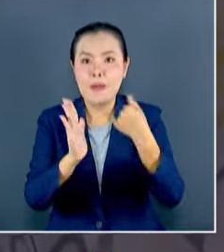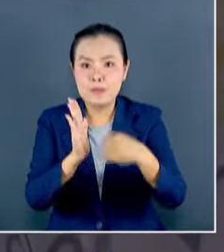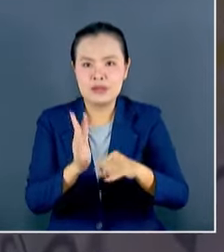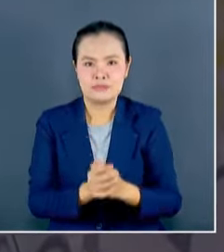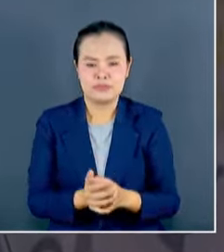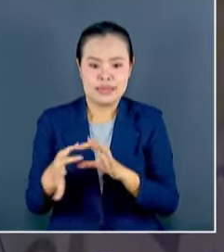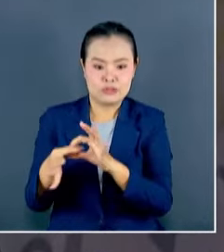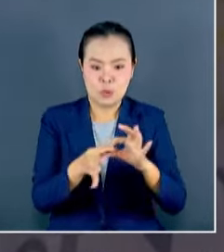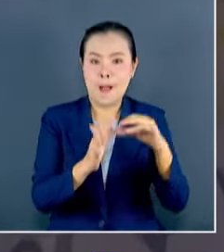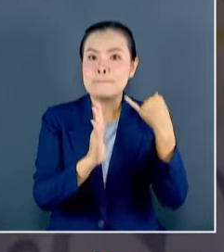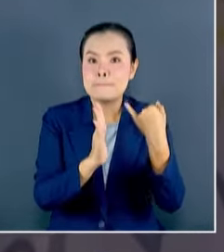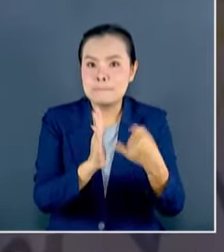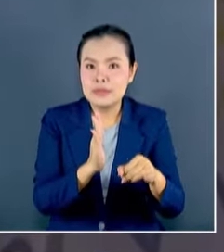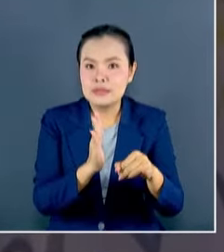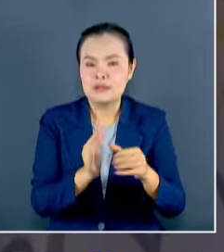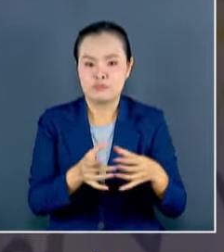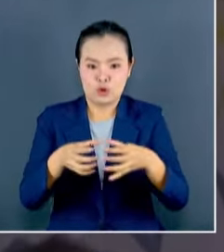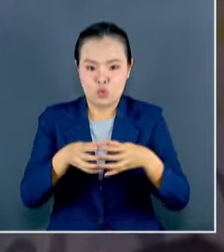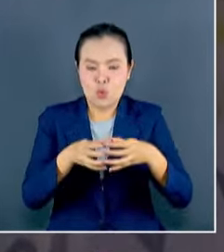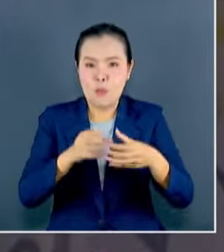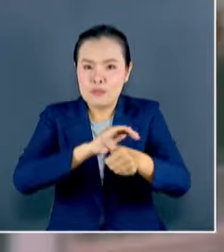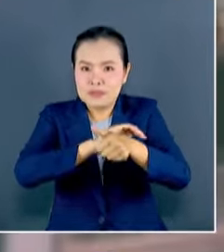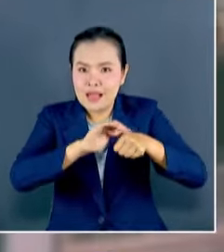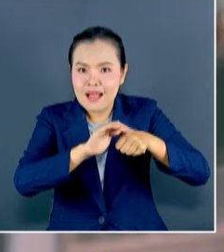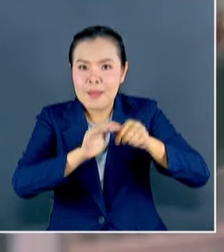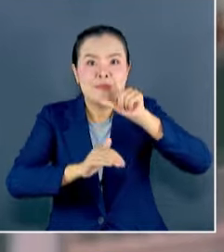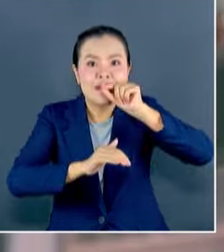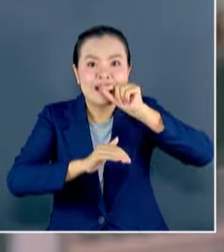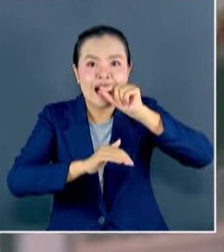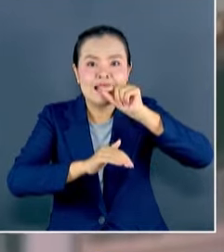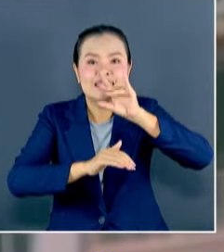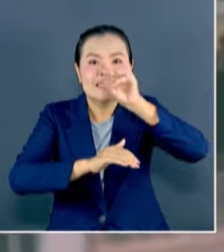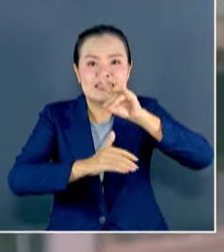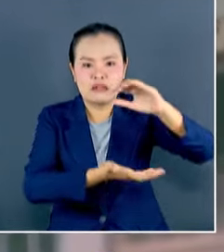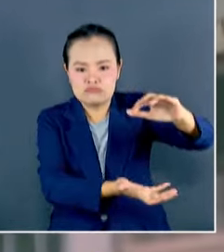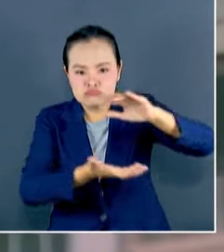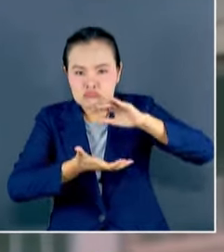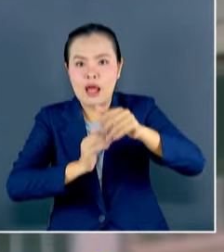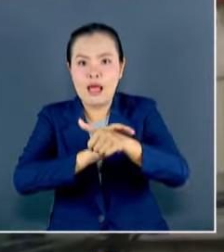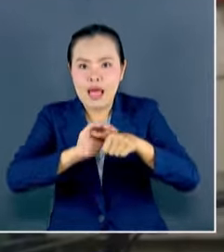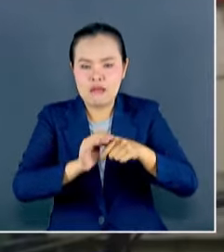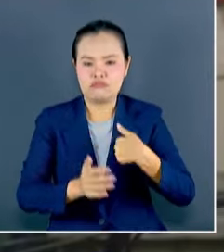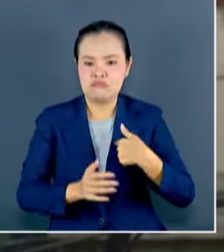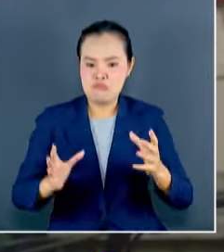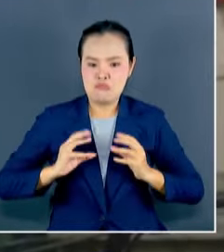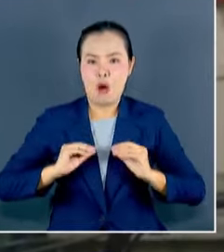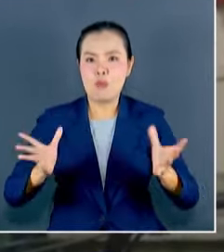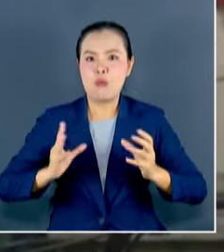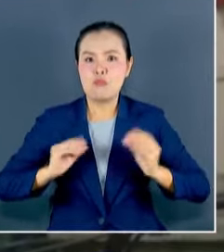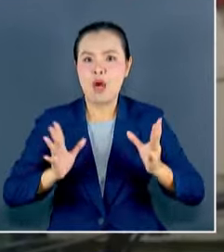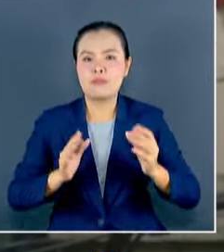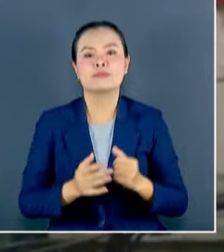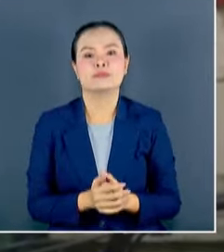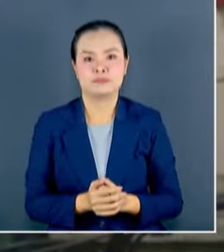พบความเชื่อมโยงเกี่ยวข้องกับขบวนการลักลอบนำเข้าชิ้นส่วนเนื้อสัตว์ซึ่งตัวนายสมเกียรติเนี่ยปฏิเสธข้อกล่าวหาทั้งหมดนะ